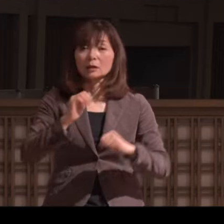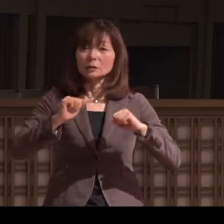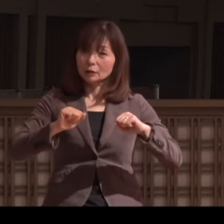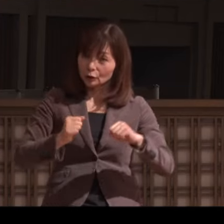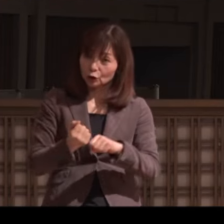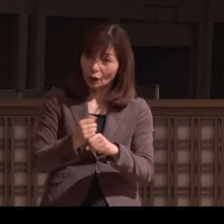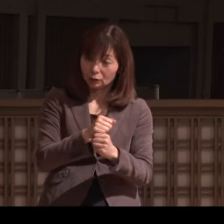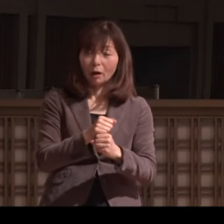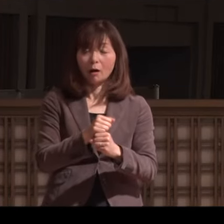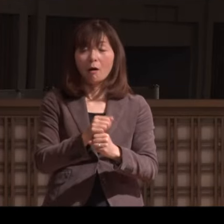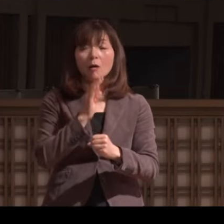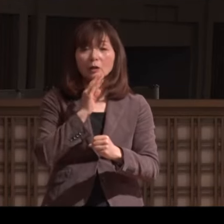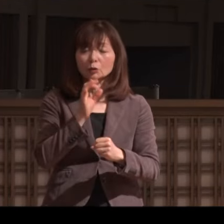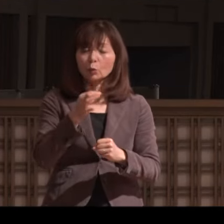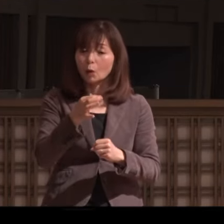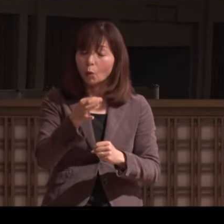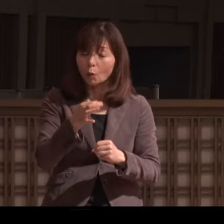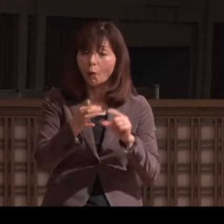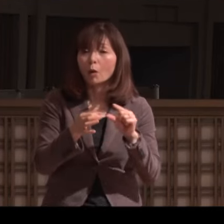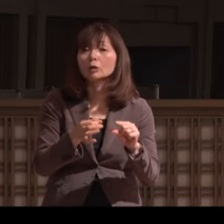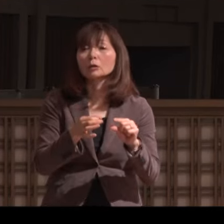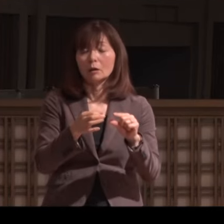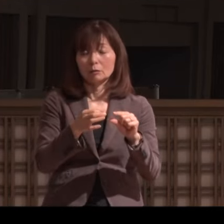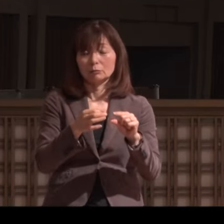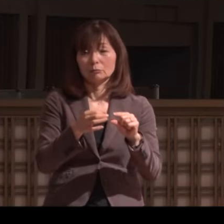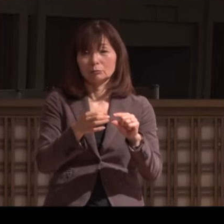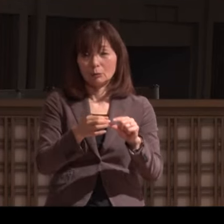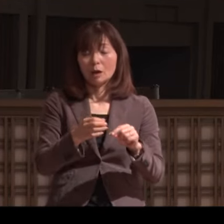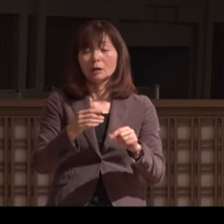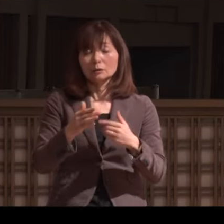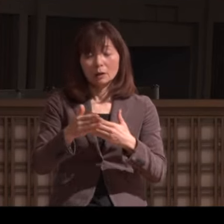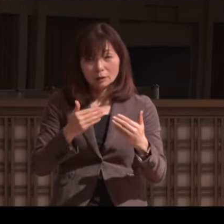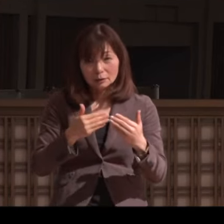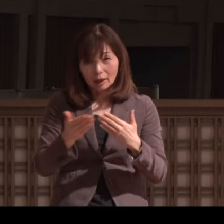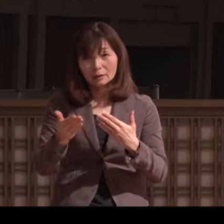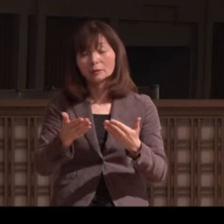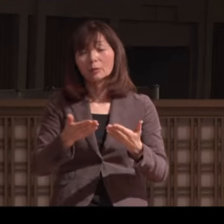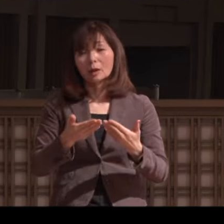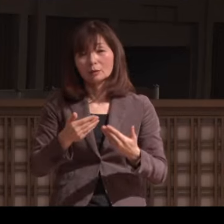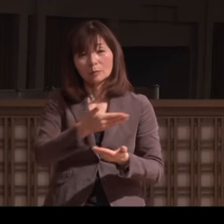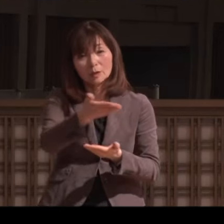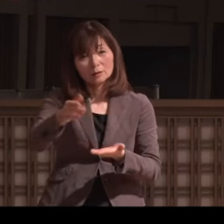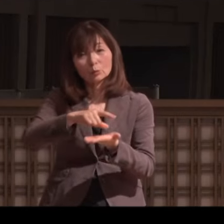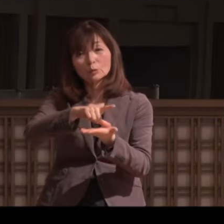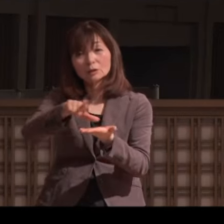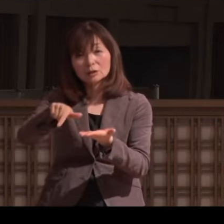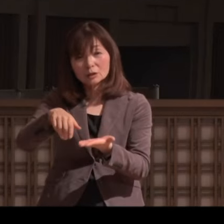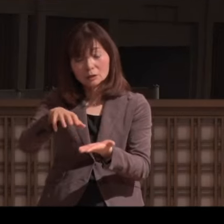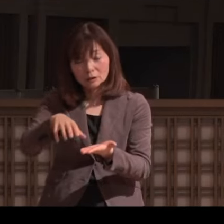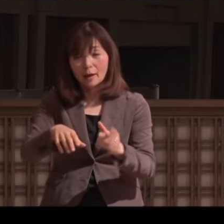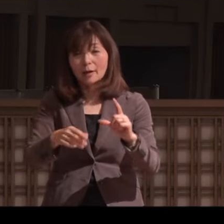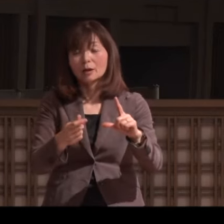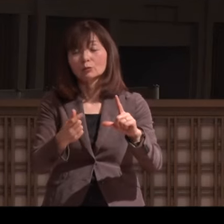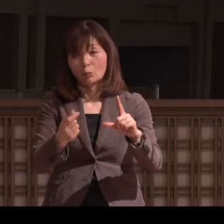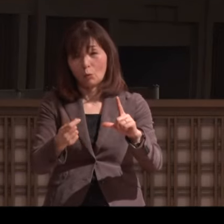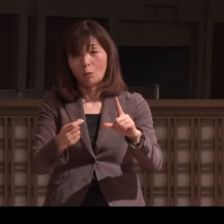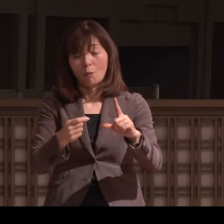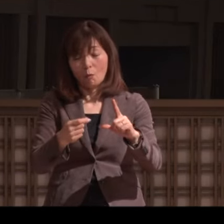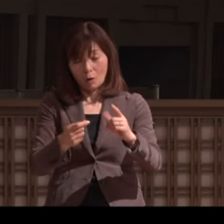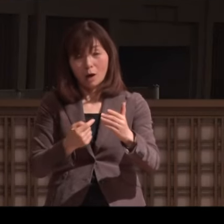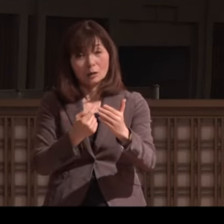使うようになったわ色々あると思いますね是非それを体感していただいて皆さんの地域でLもちょっと参入して